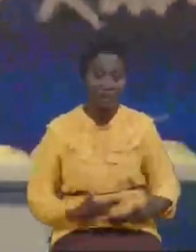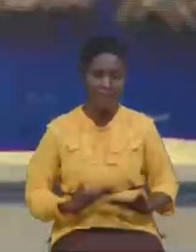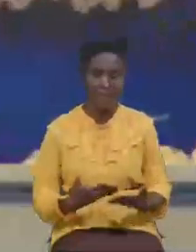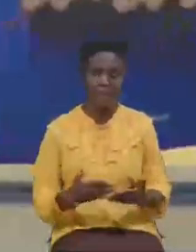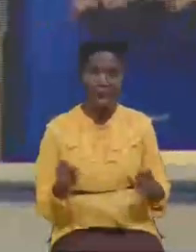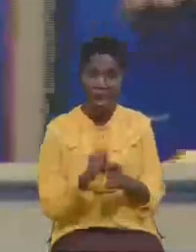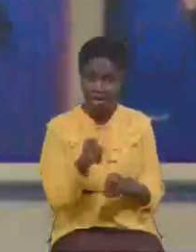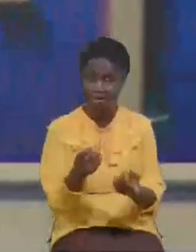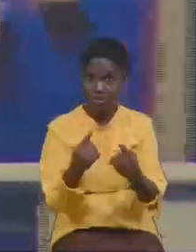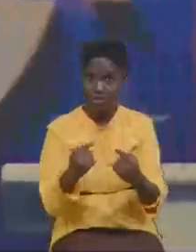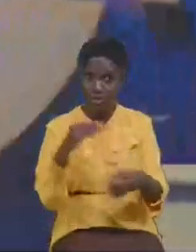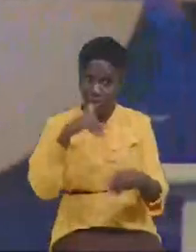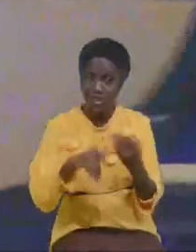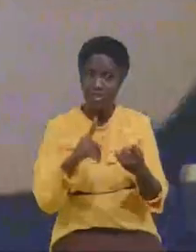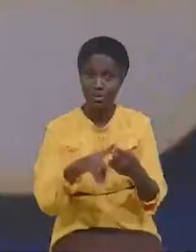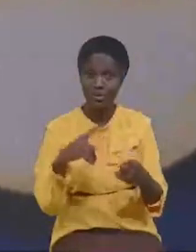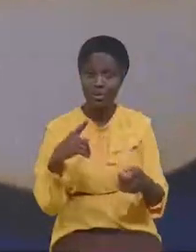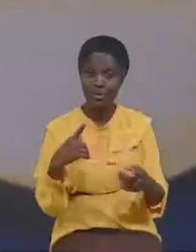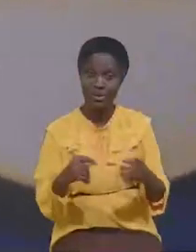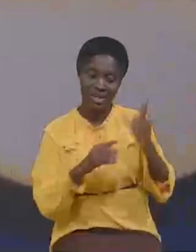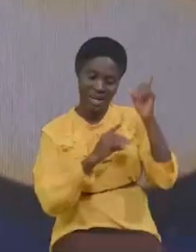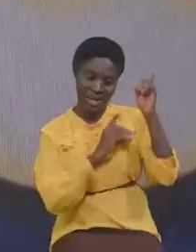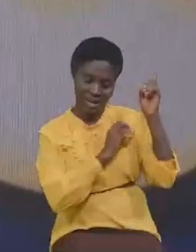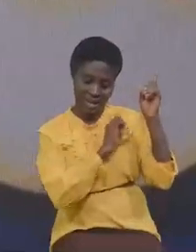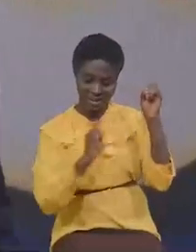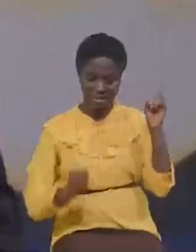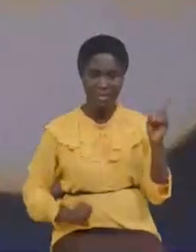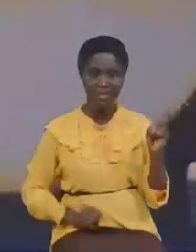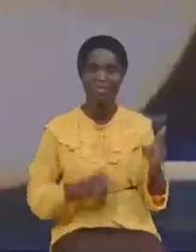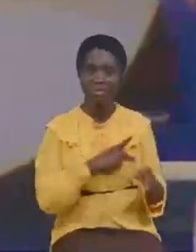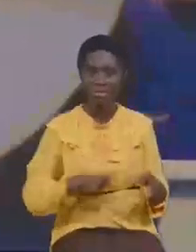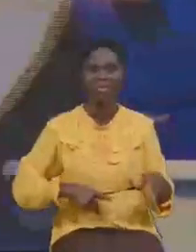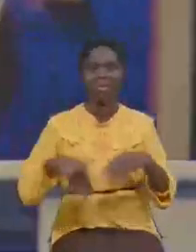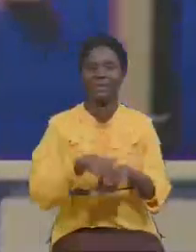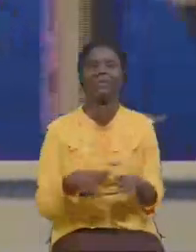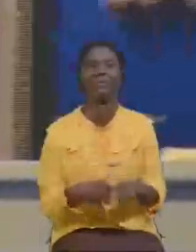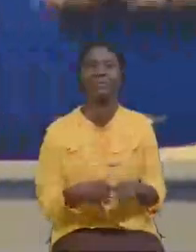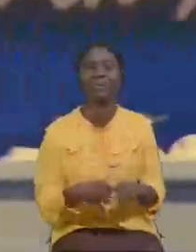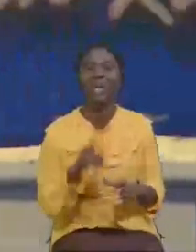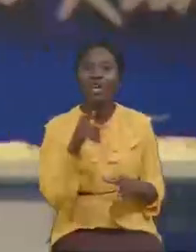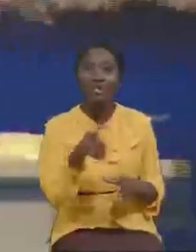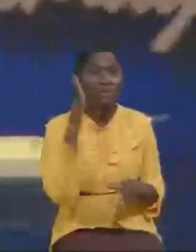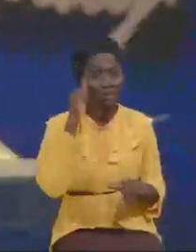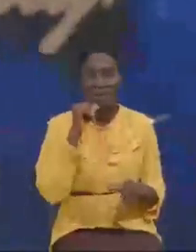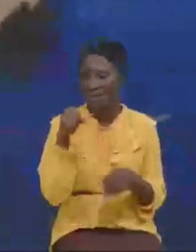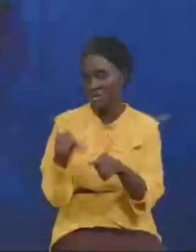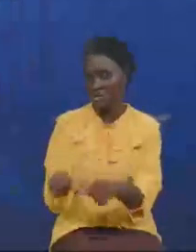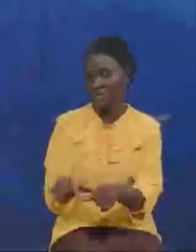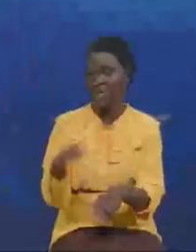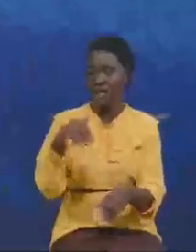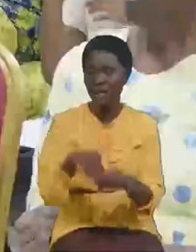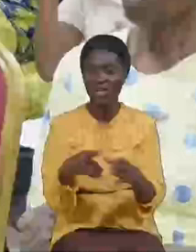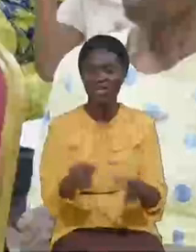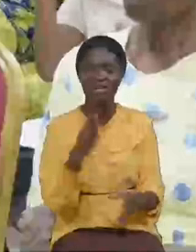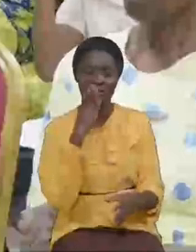de la nouvelle naissance. Lorsque nous entrons dans le royaume d'Emmanuel, vous n'allez pas demeurer dans le royaume